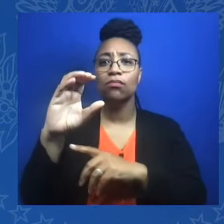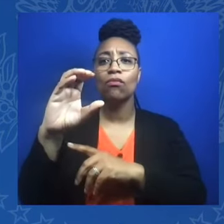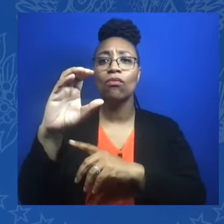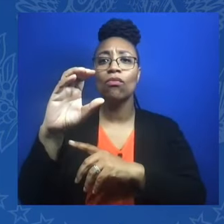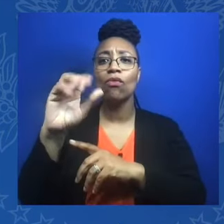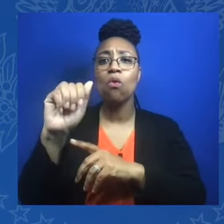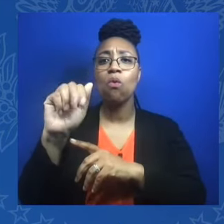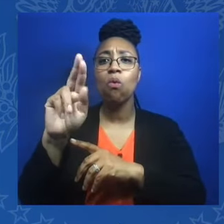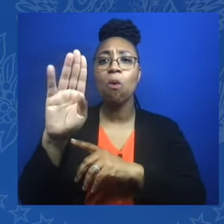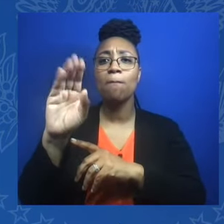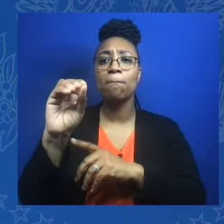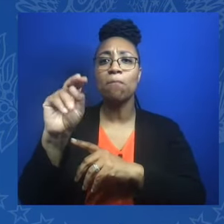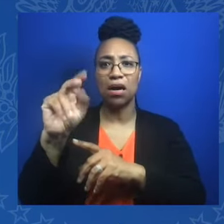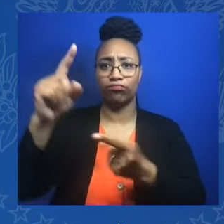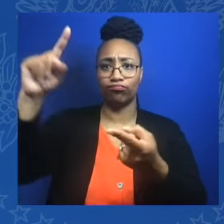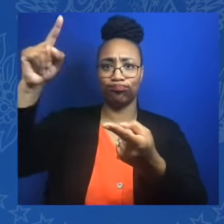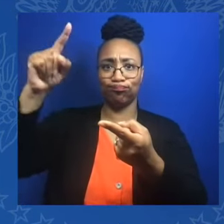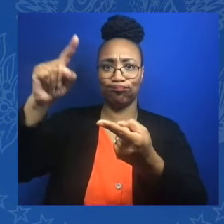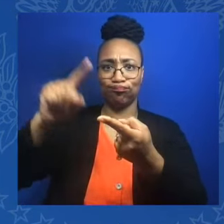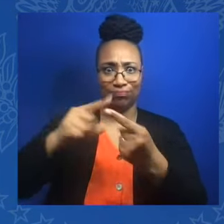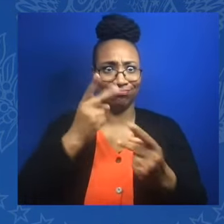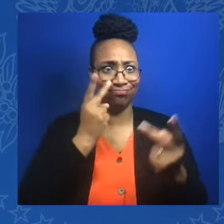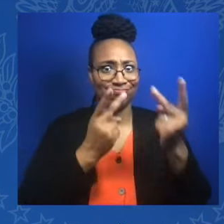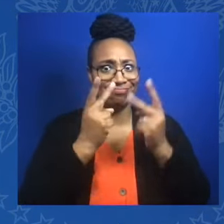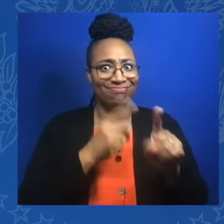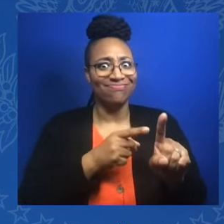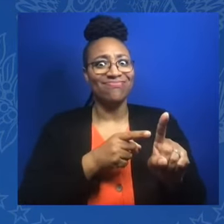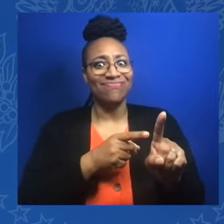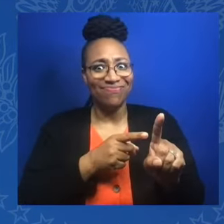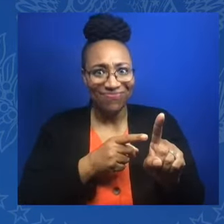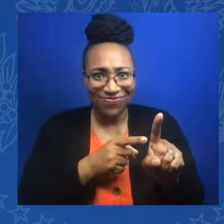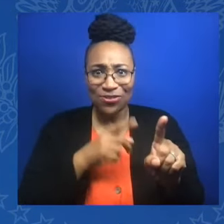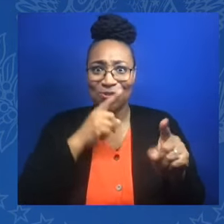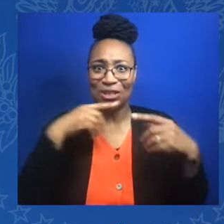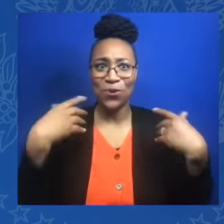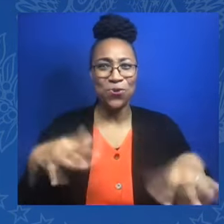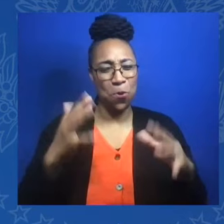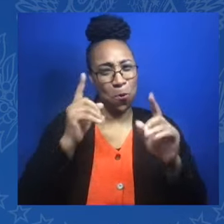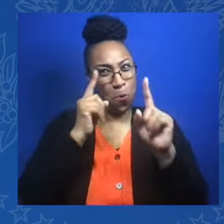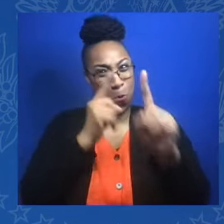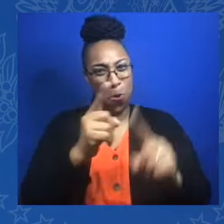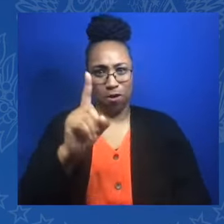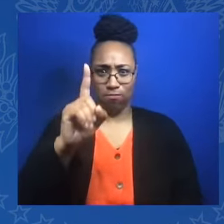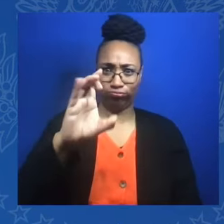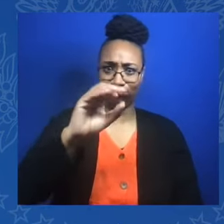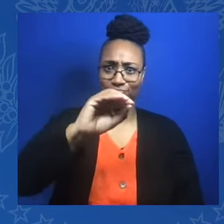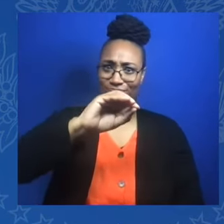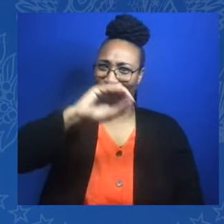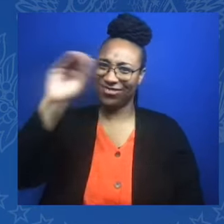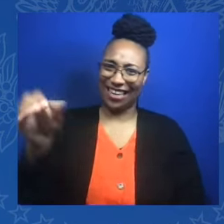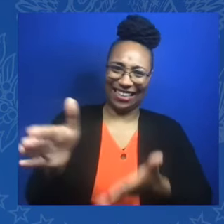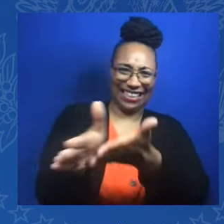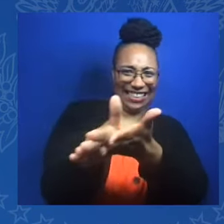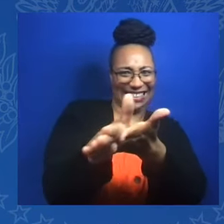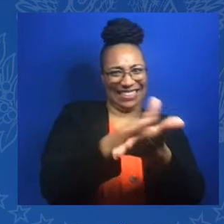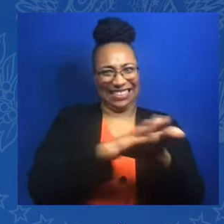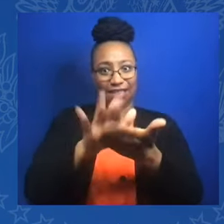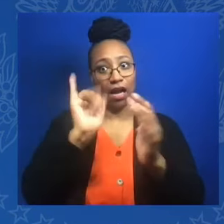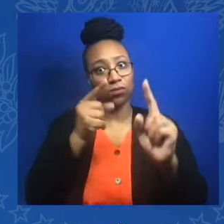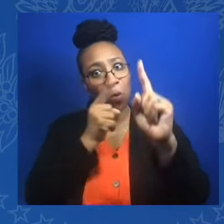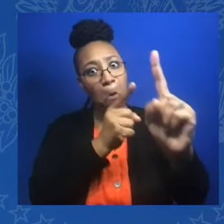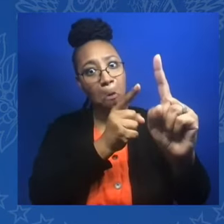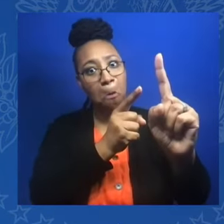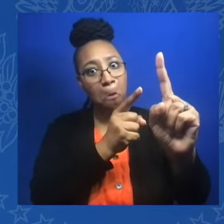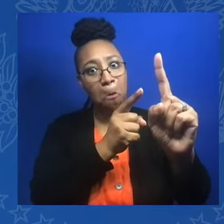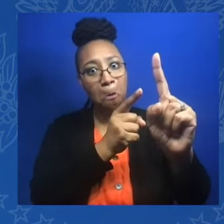2035. Pour y parvenir, on travaille avec les communautés locales, y compris pour les projets dirigés par les autochtones